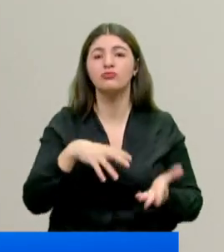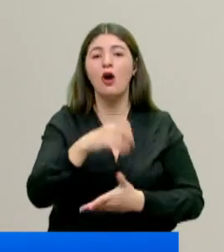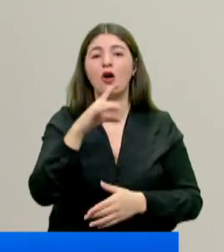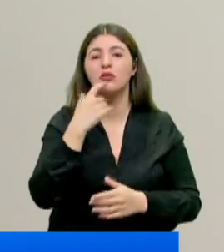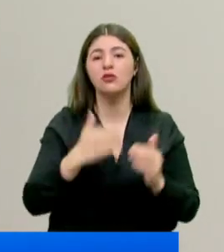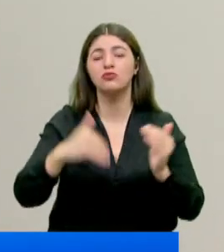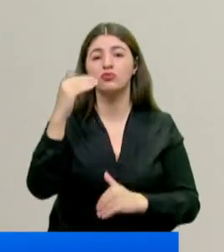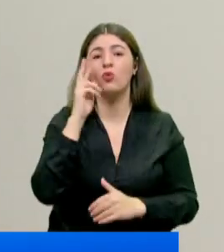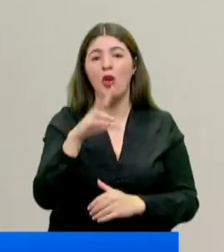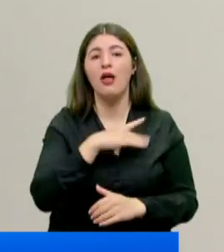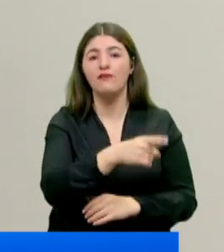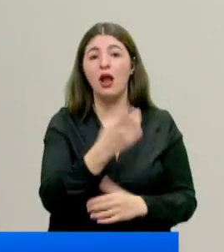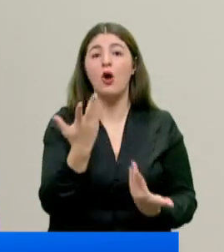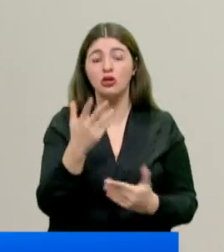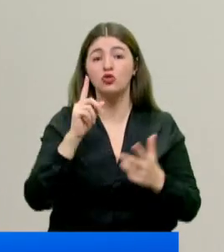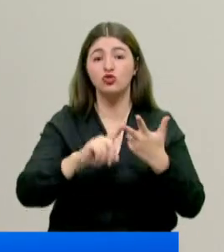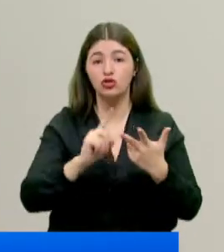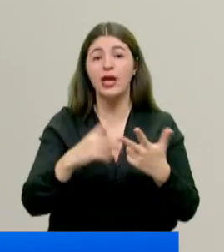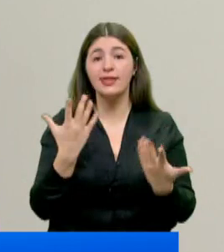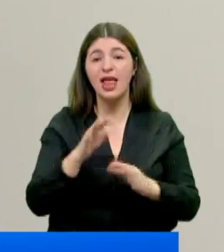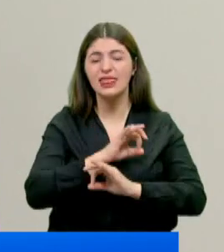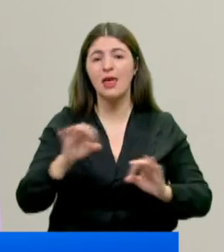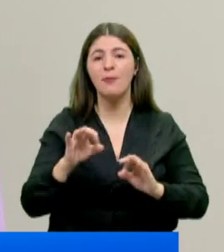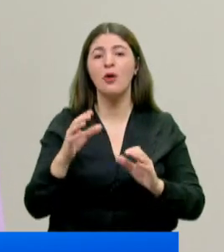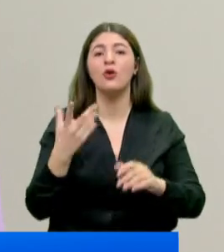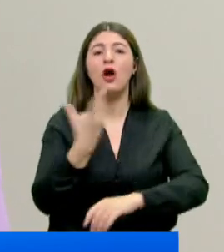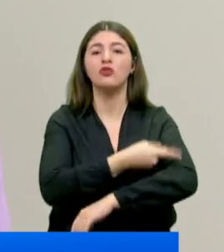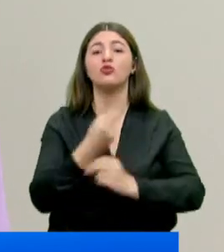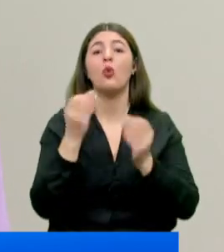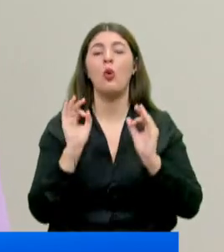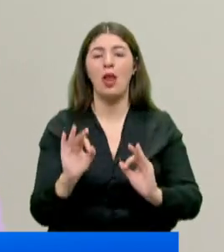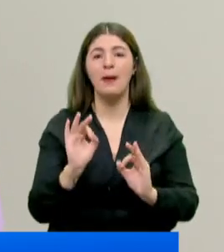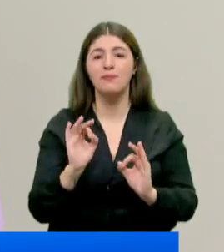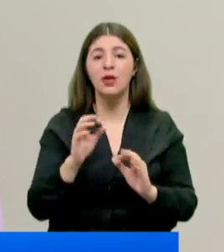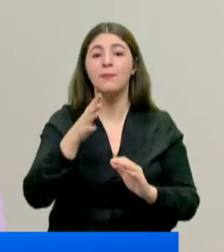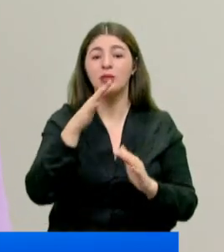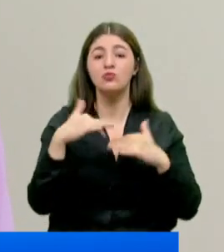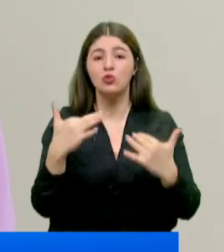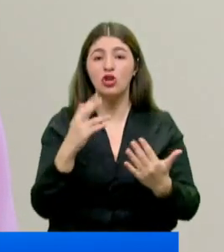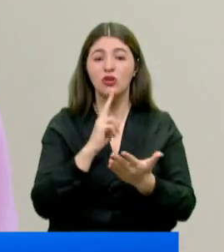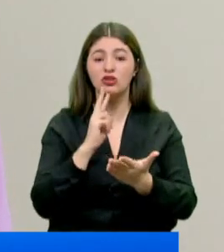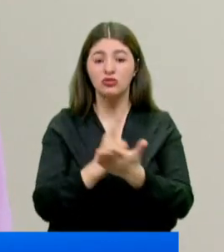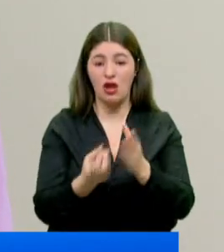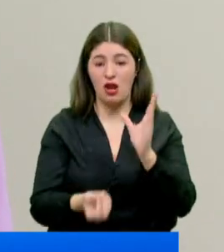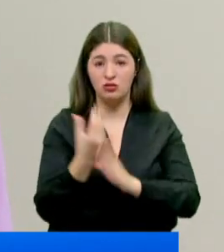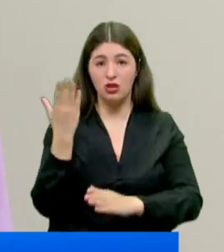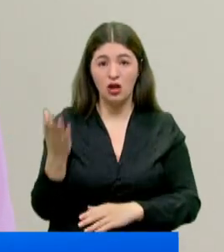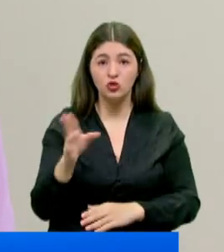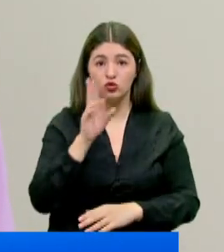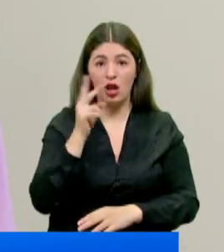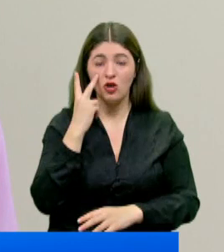18 yaş üstünde görüyor bu yüzden üçüncü yani tamamlayıcı dost çok önemli bilim kurulunun aldığı son kararla